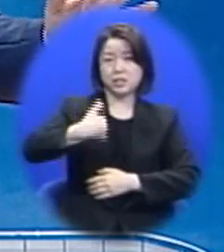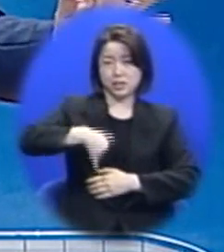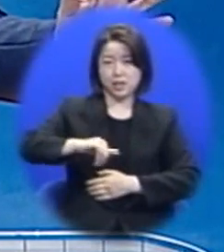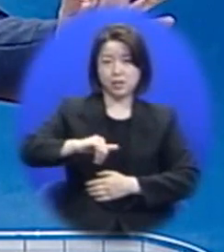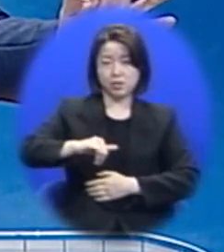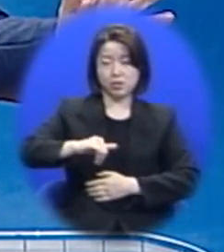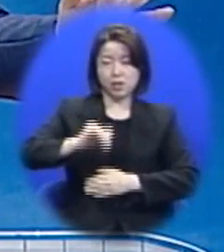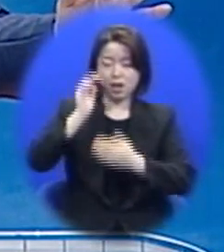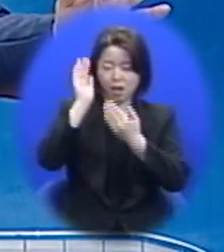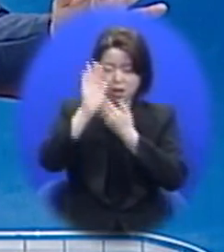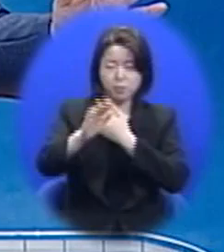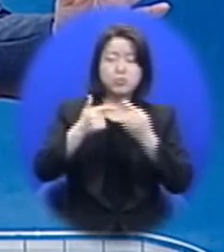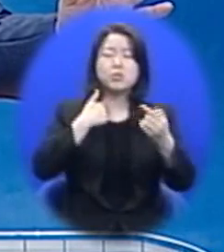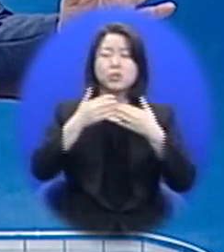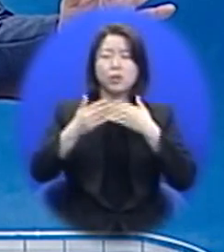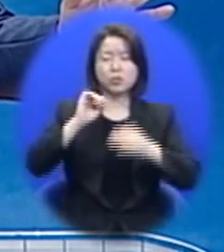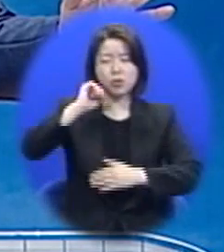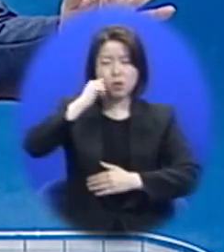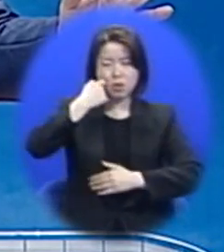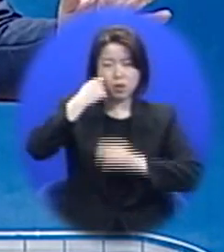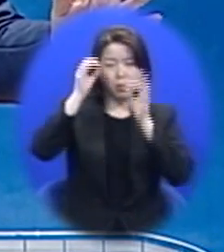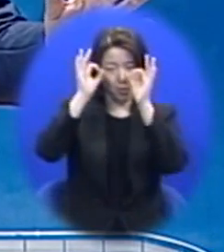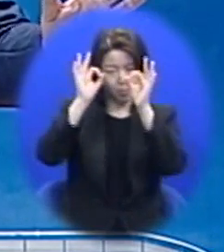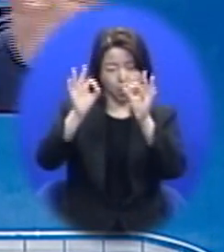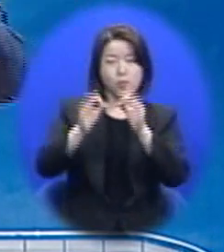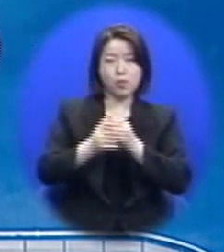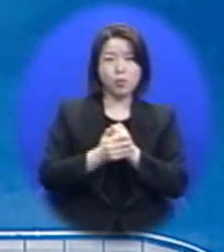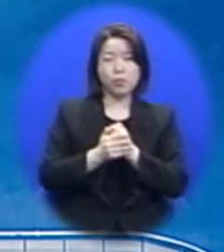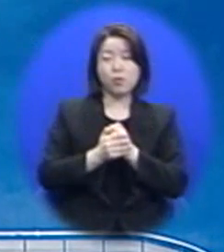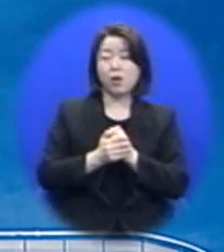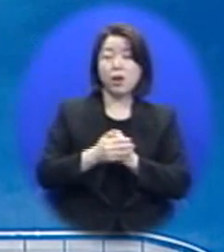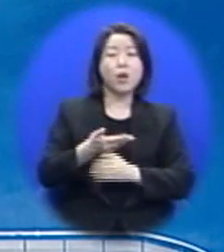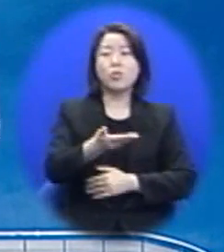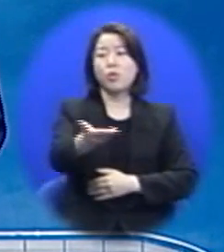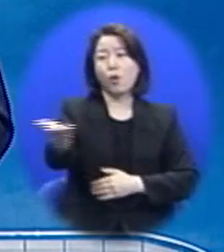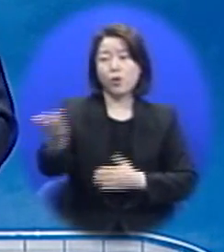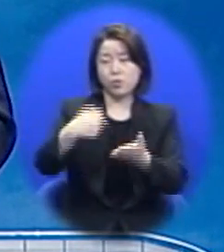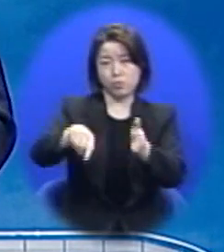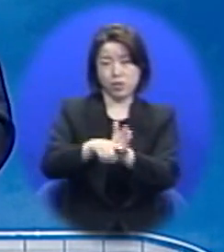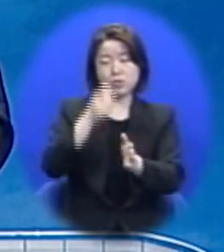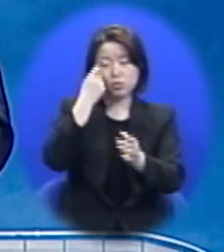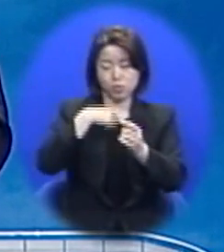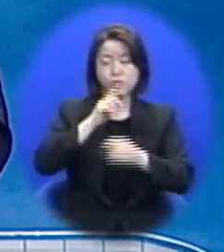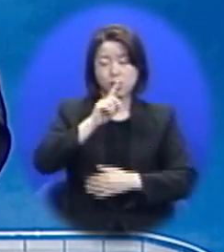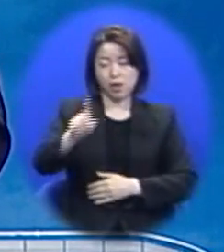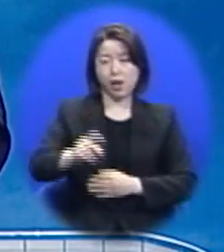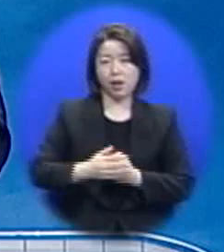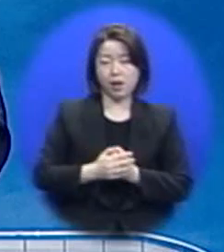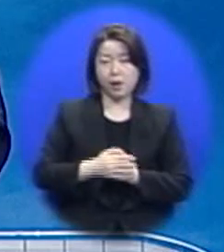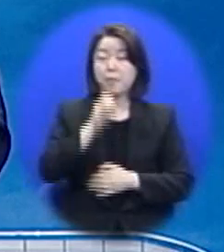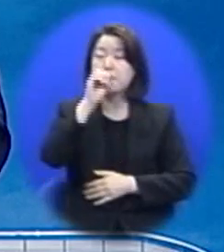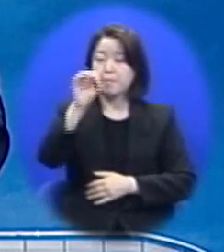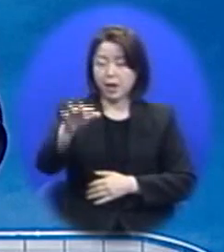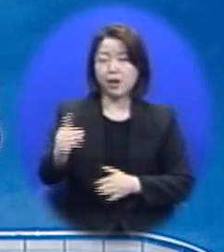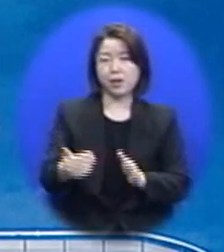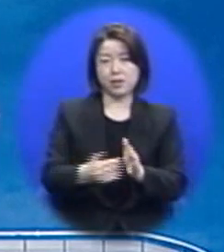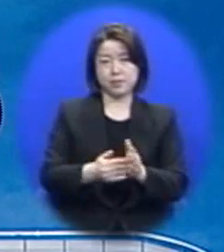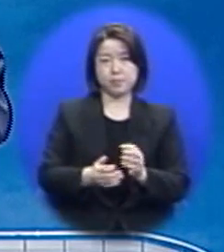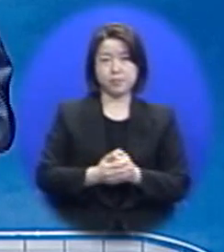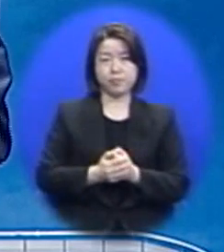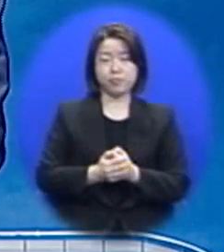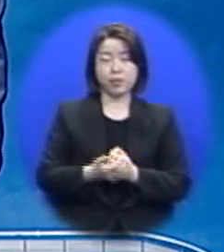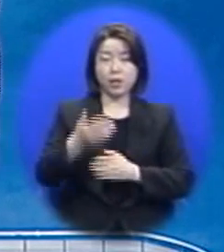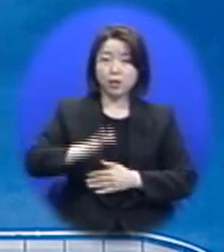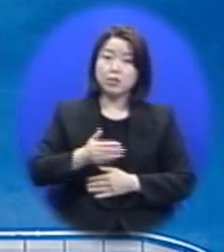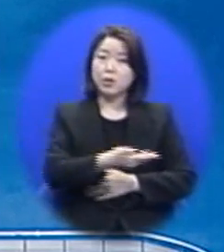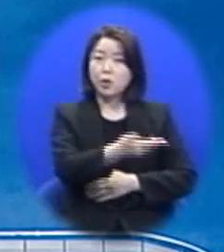자녀들이 이제 겪어야 될 어려움을 내다보시면서 너희들을 위해서 울으라. 그렇게 말씀하셨던 겁니다. 근데